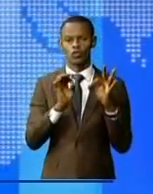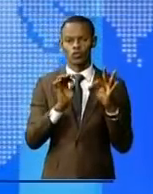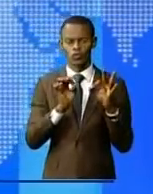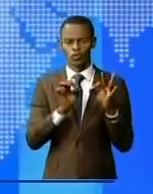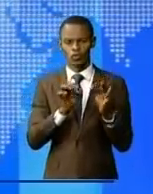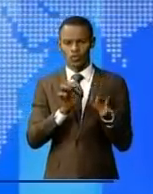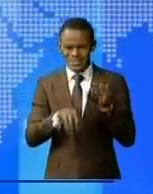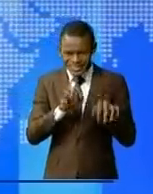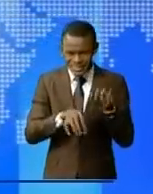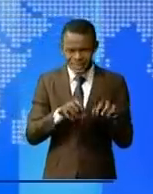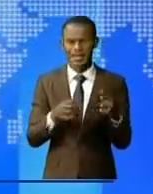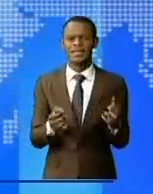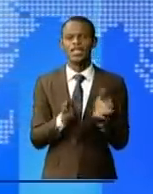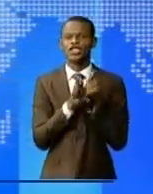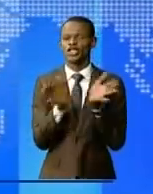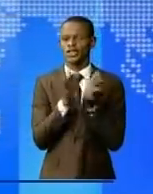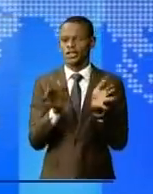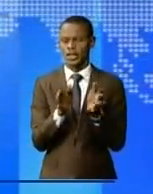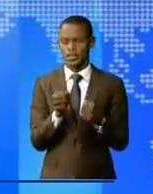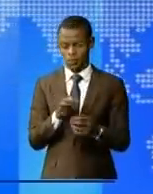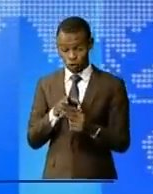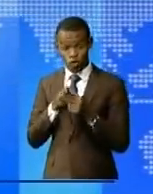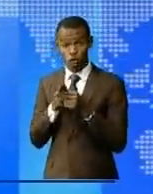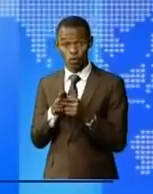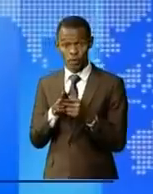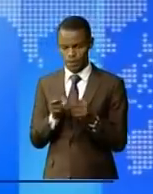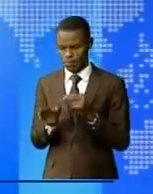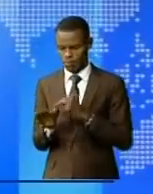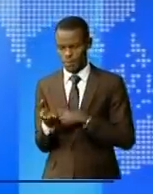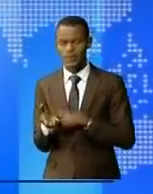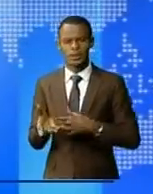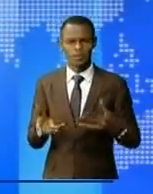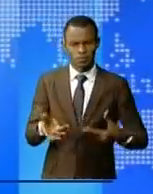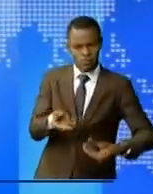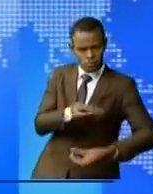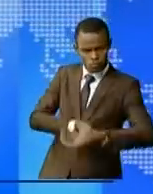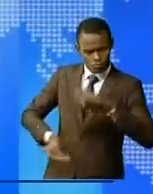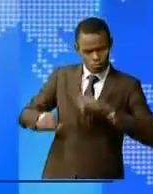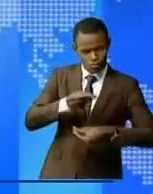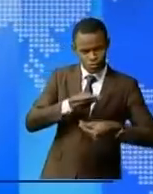fonctions officiellement ce matin après la cérémonie de remise et reprise. Qui